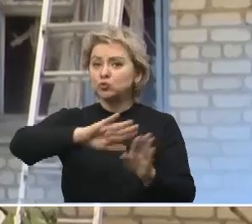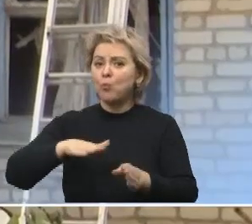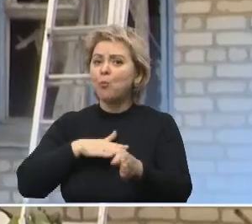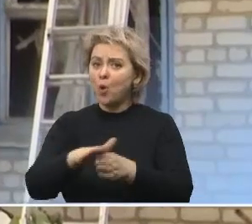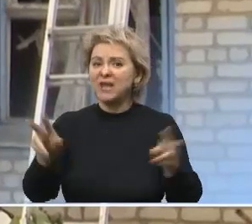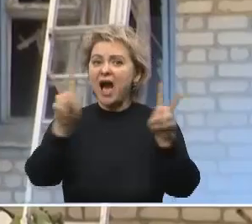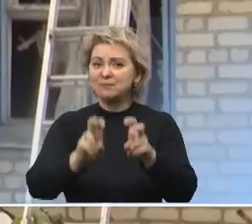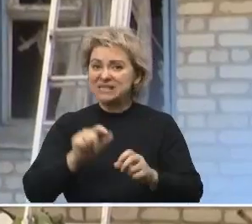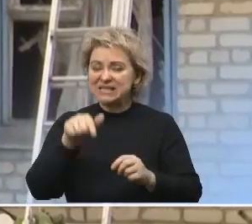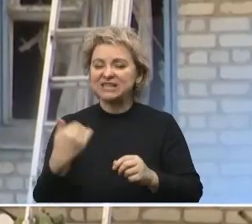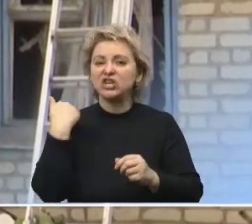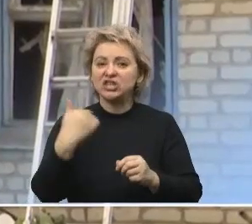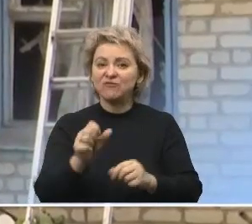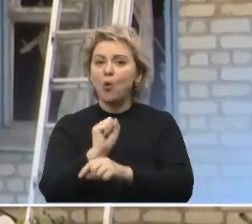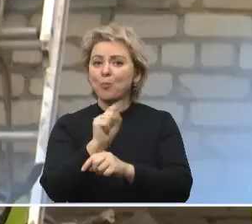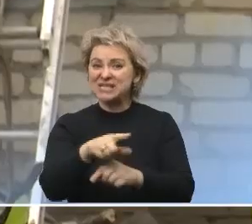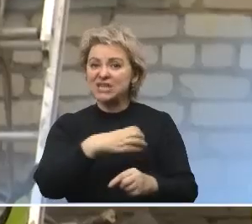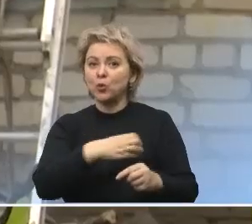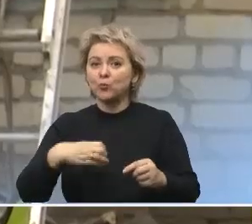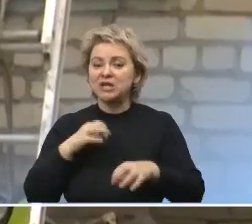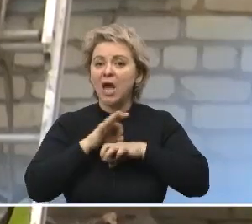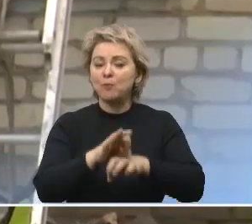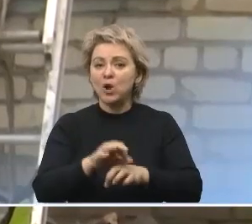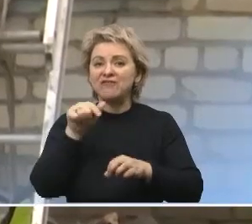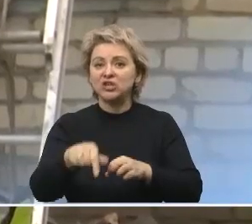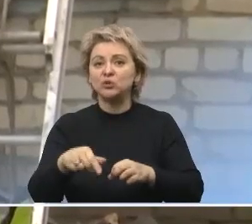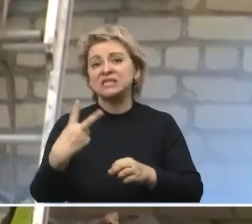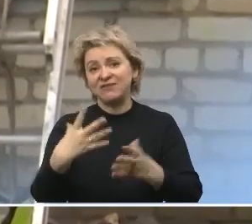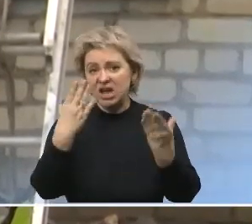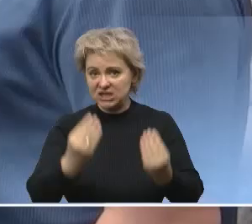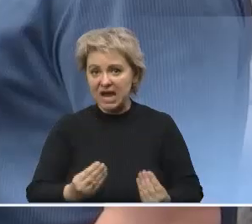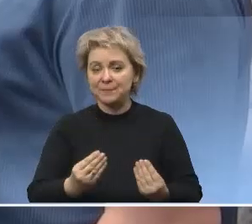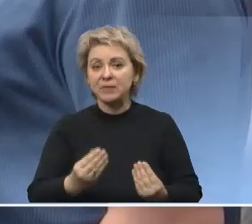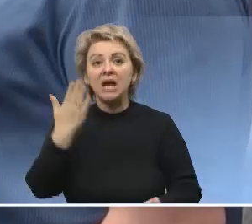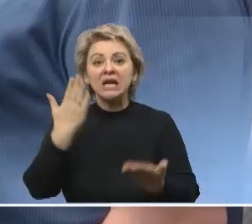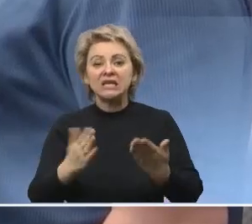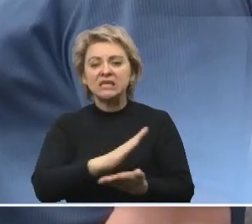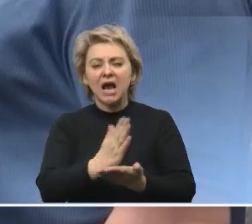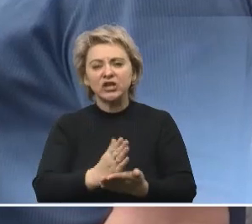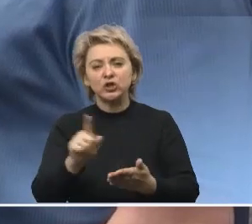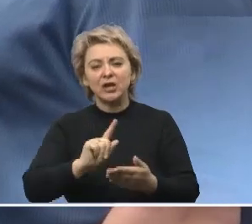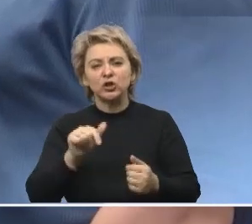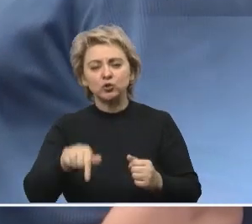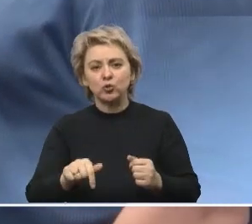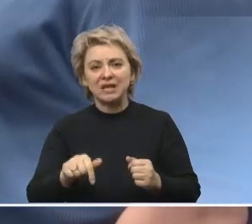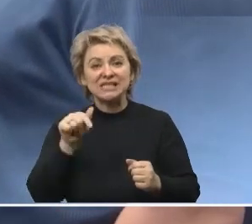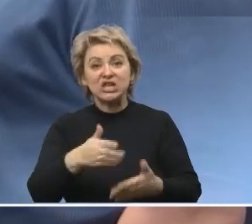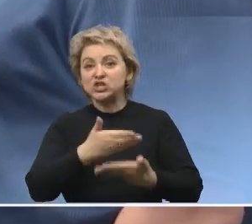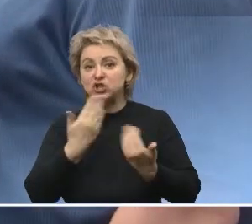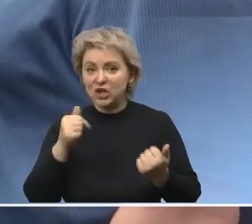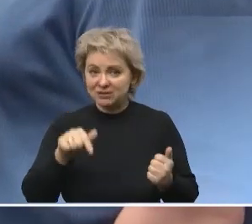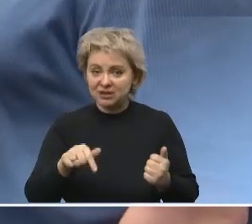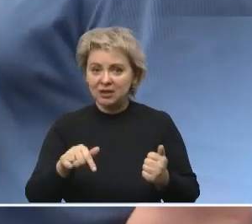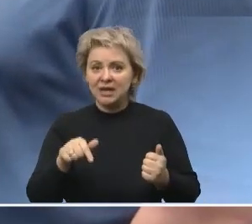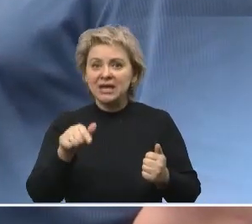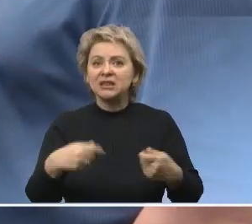полного обследования. Его, по заданию губернатора, проведут буквально за пару дней. Есть какой-то маленький? Нет. Здесь нет? Нет.